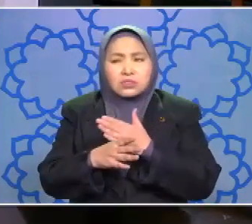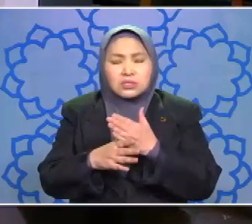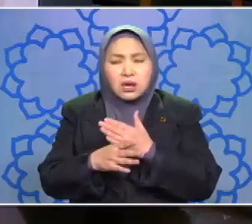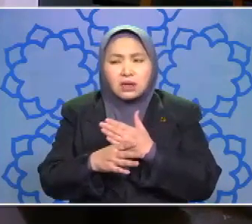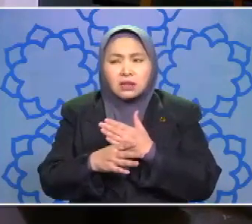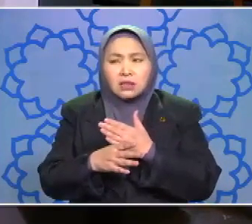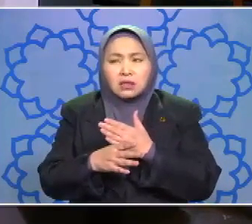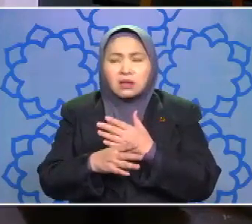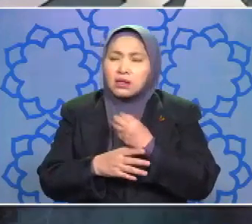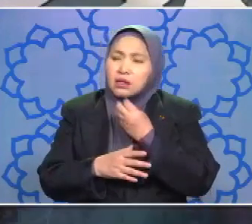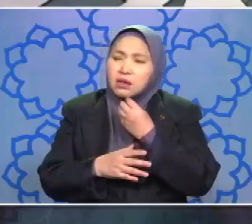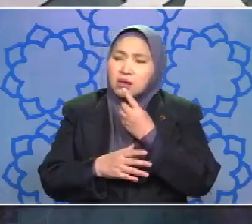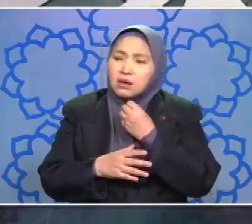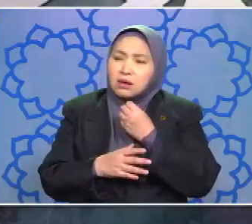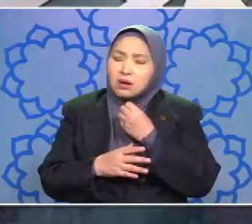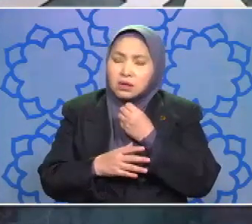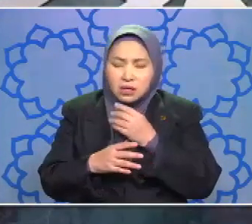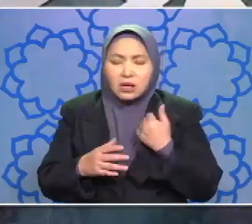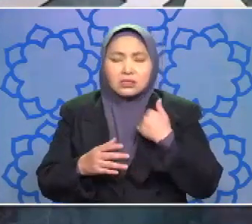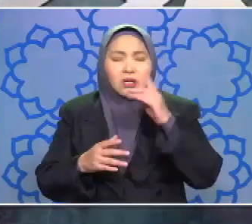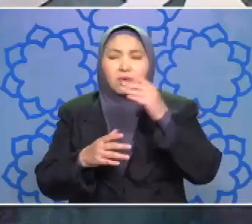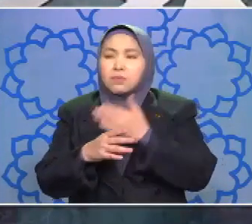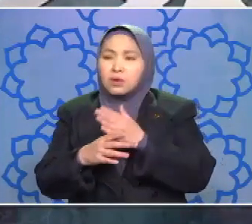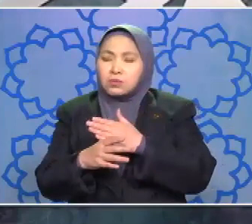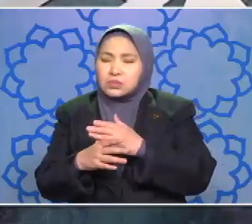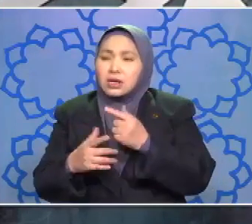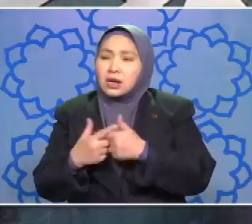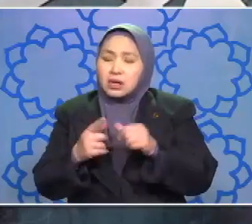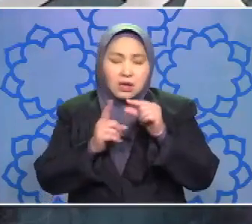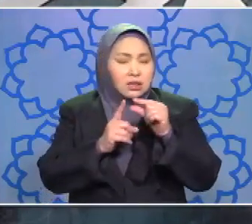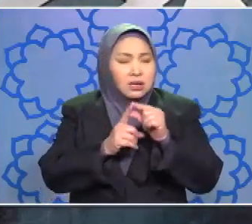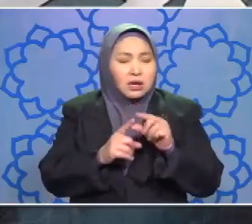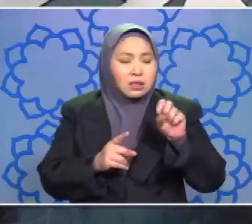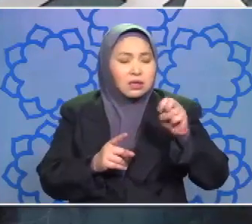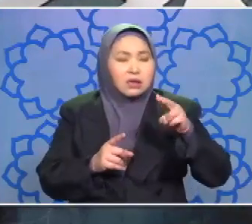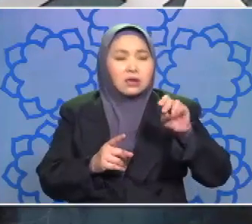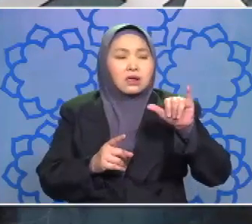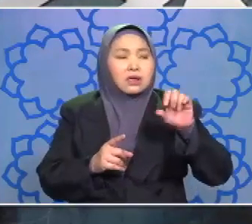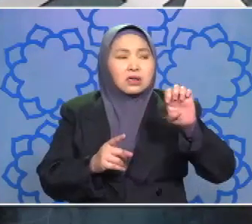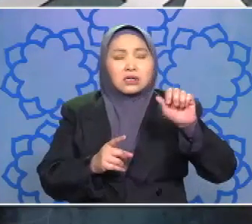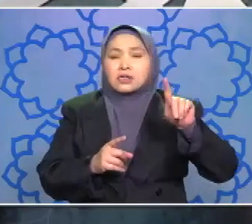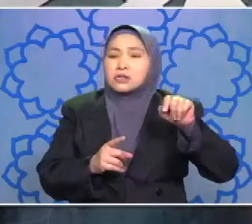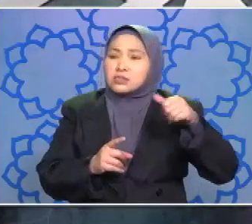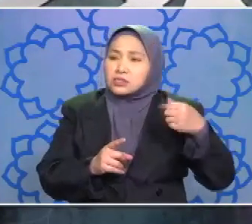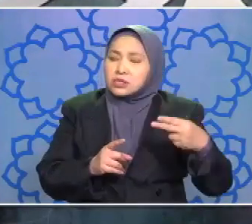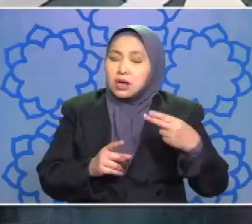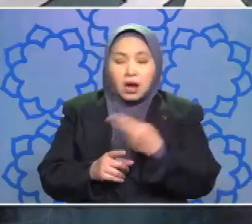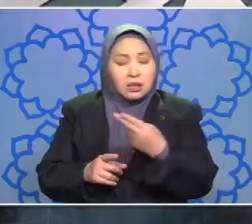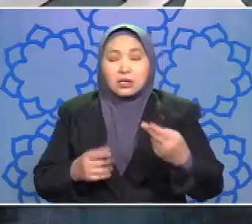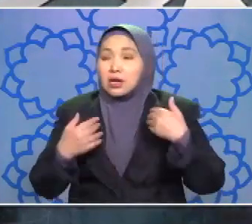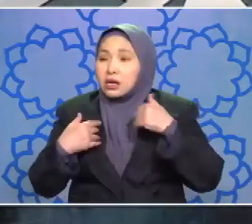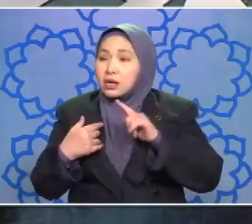dekat apa tu sosial media, Ustaz, kata-kata oleh Syekh Muhammad Mutawalli Sya'rawi. Harta